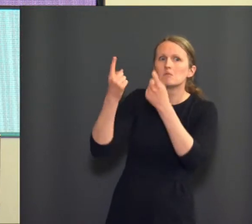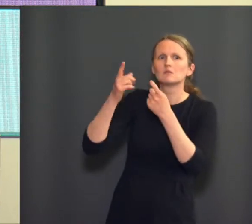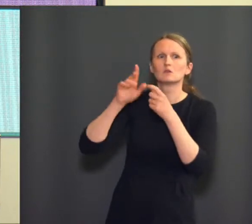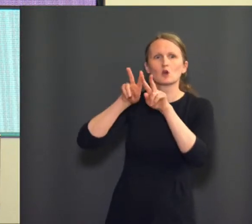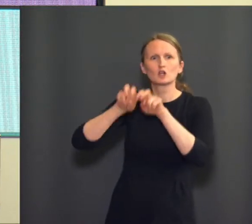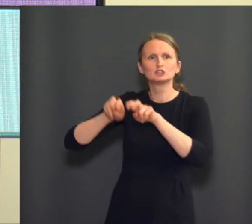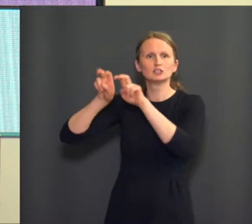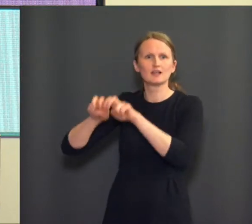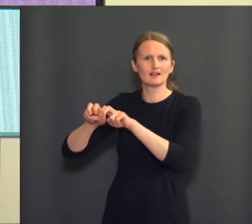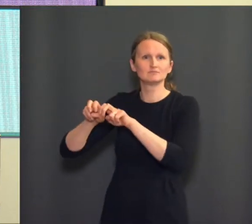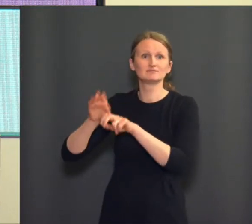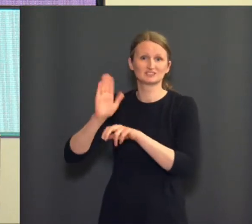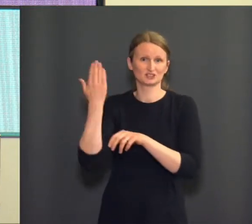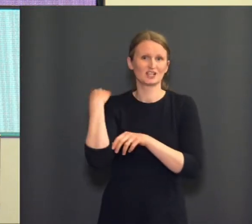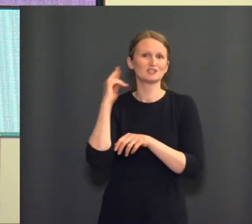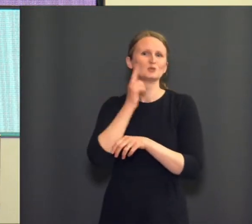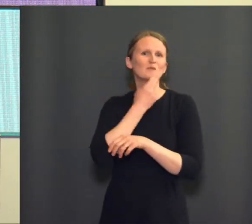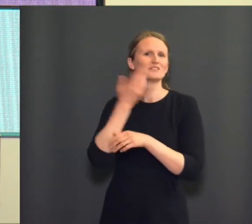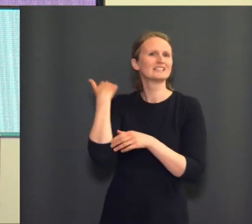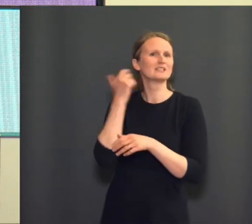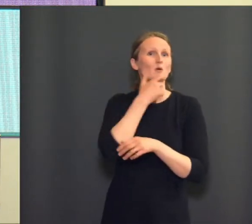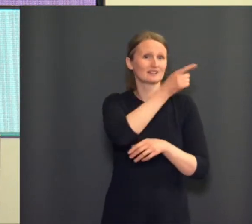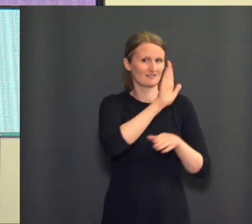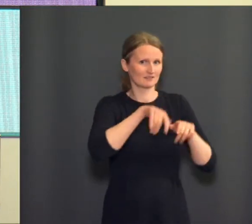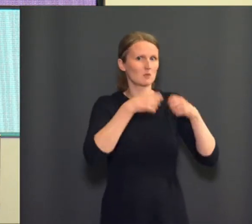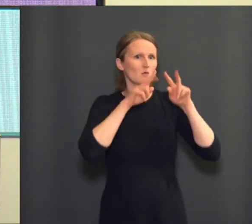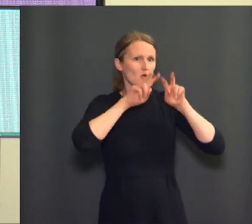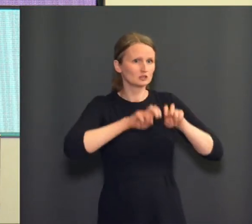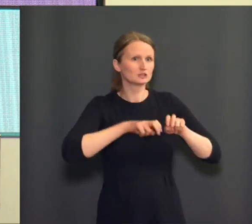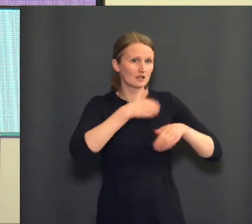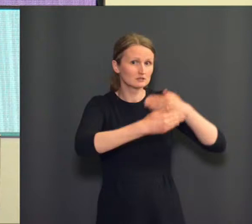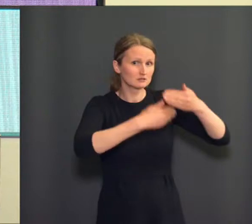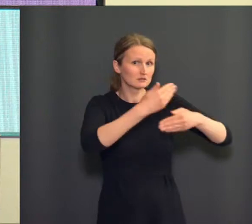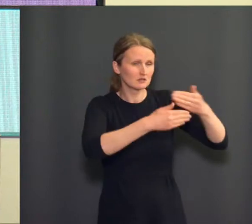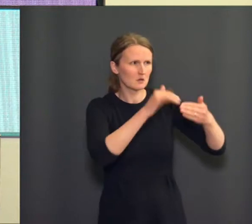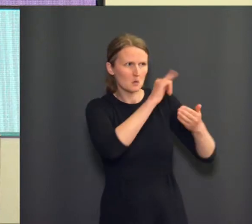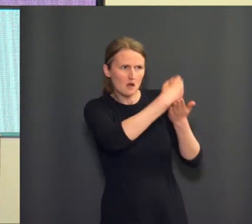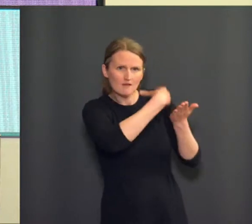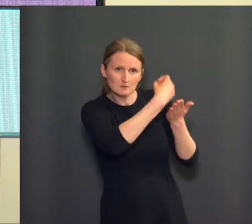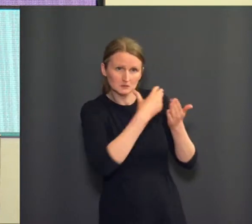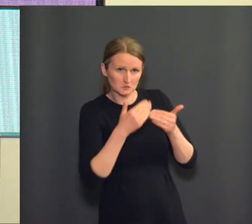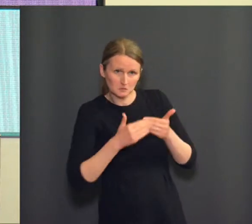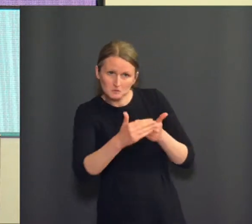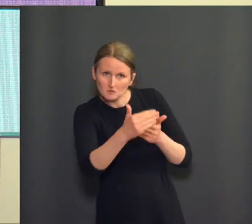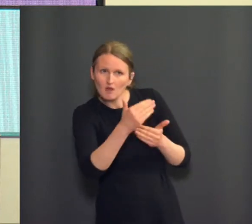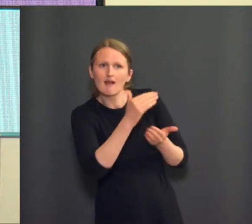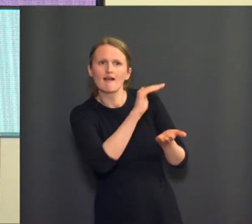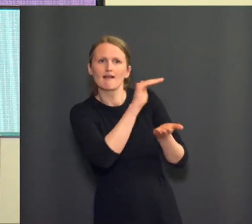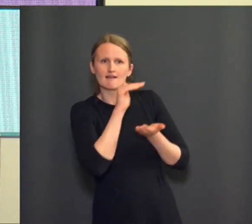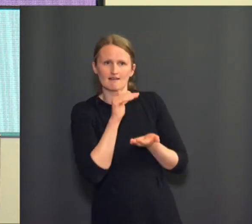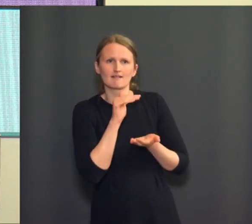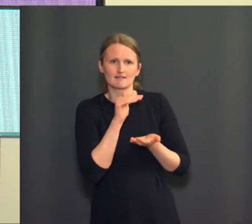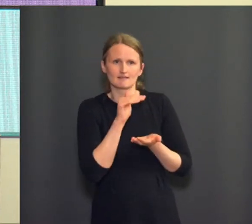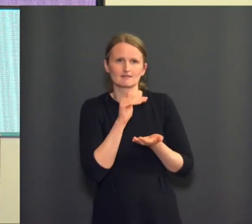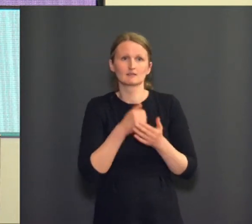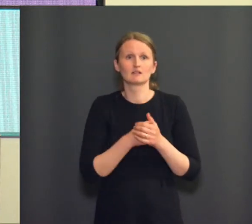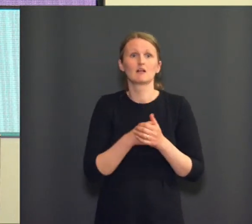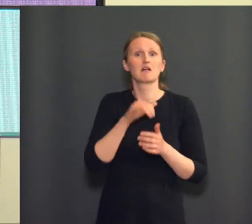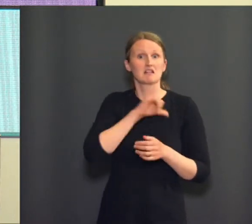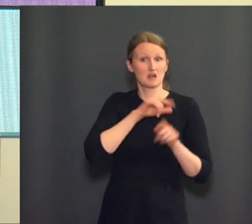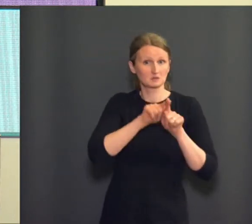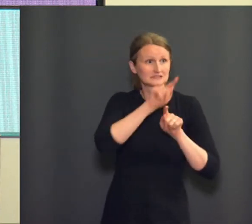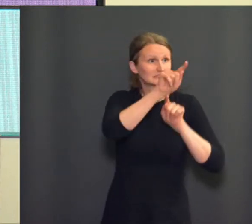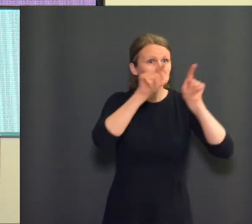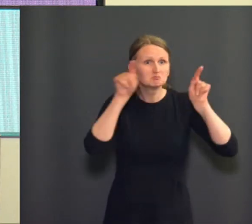Grande-Bretagne où on a panaché la vaccination. On a fait d'abord un vaccin AstraZeneca puis un vaccin Pfizer. Pour d'autres personnes, d'abord un